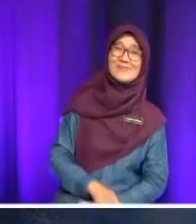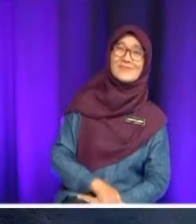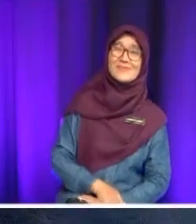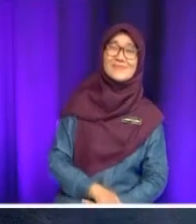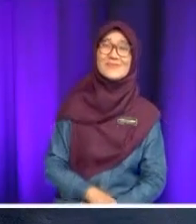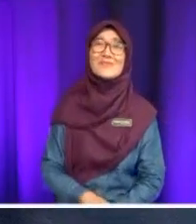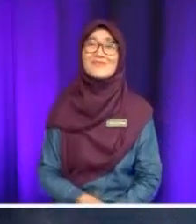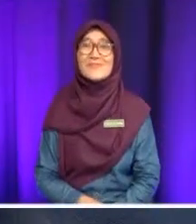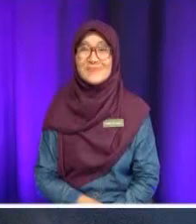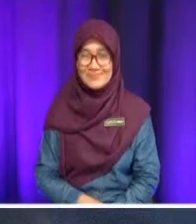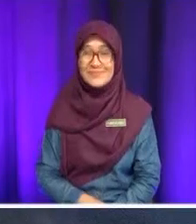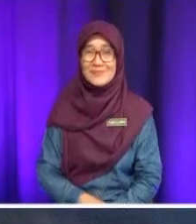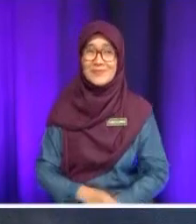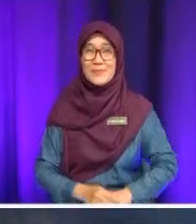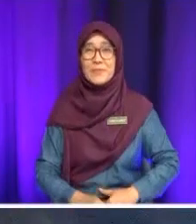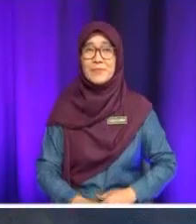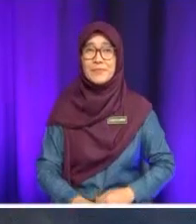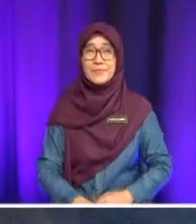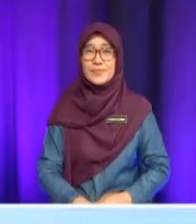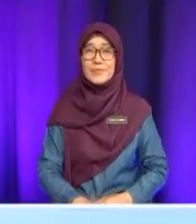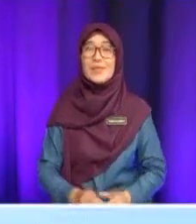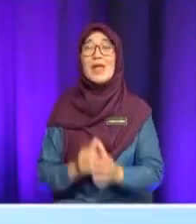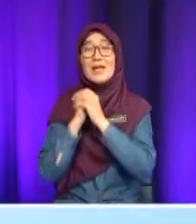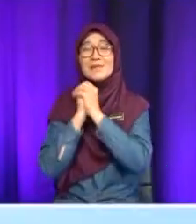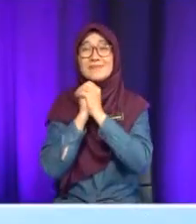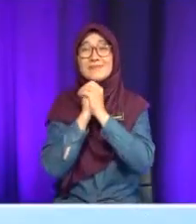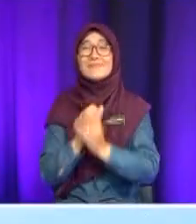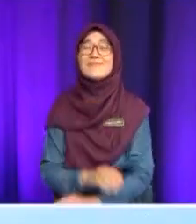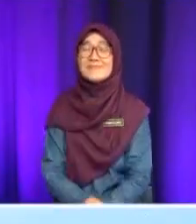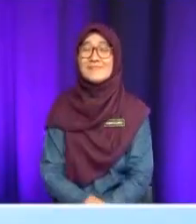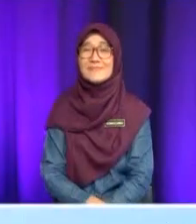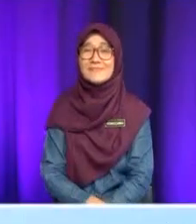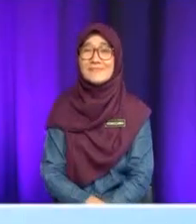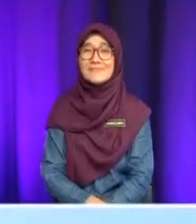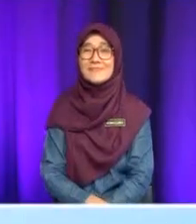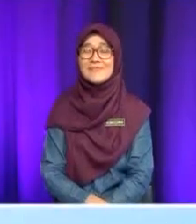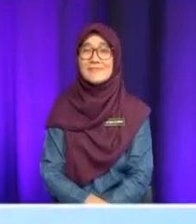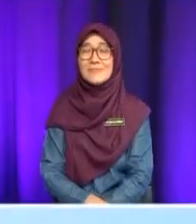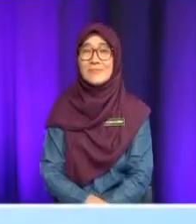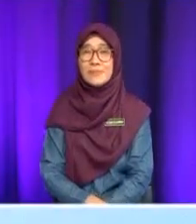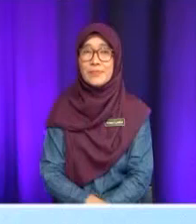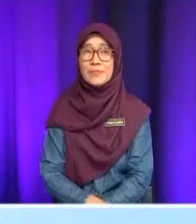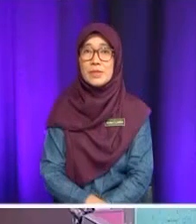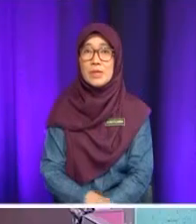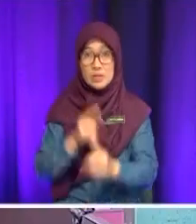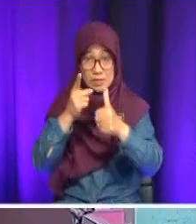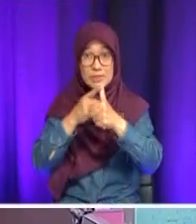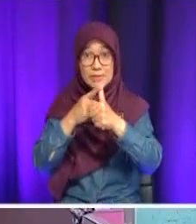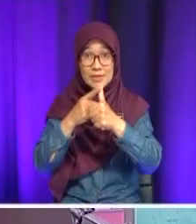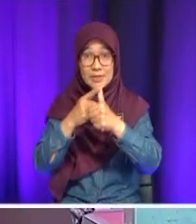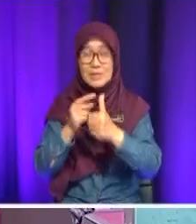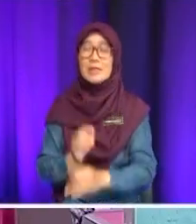jawaban yang sama betul oke sekalian Oke so itu bahagian pertama kita